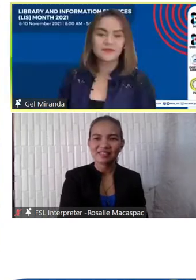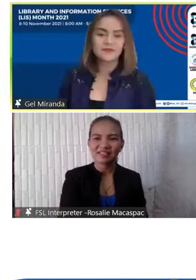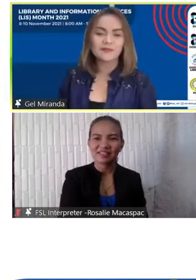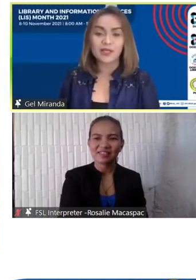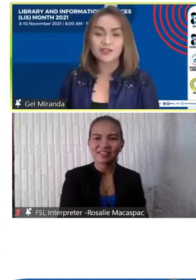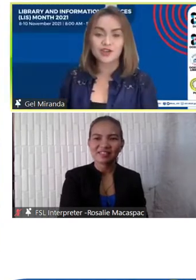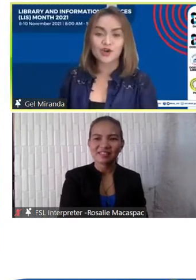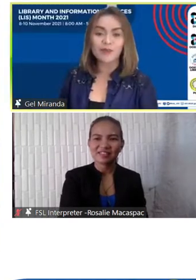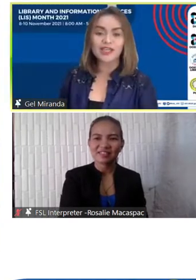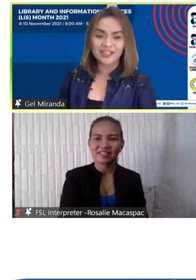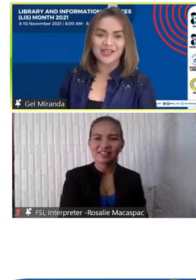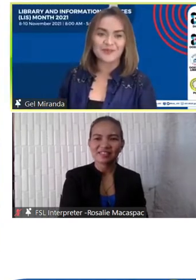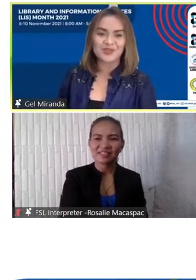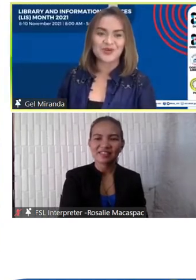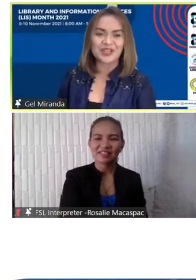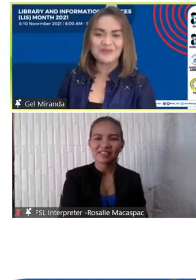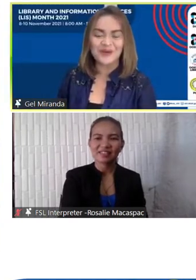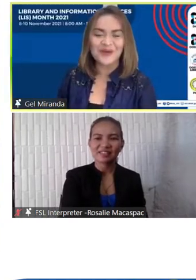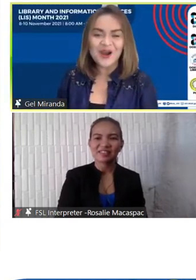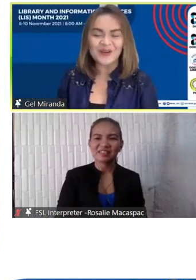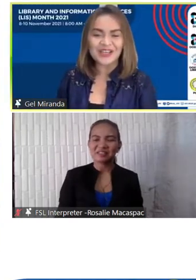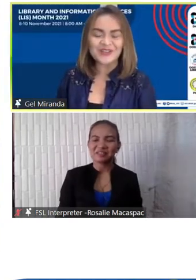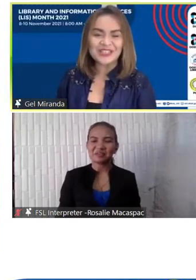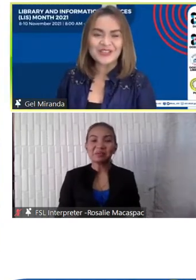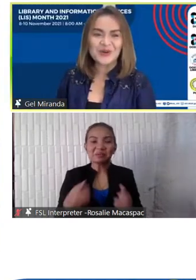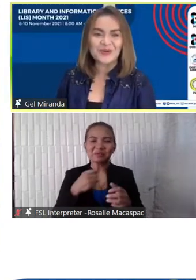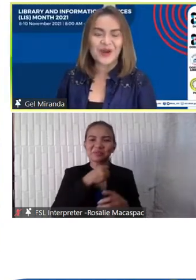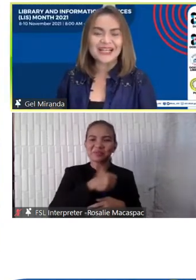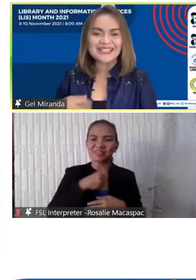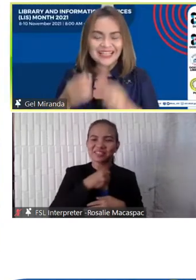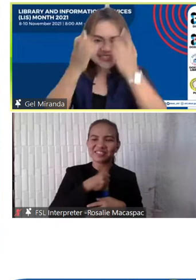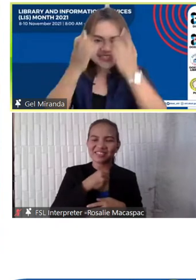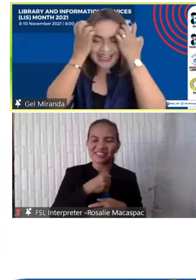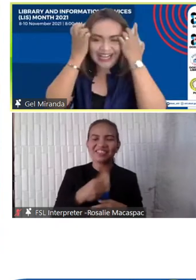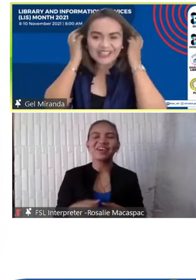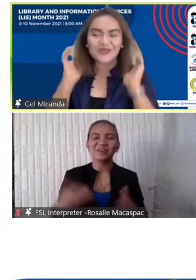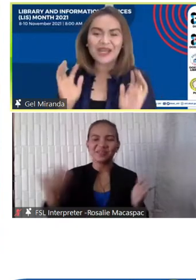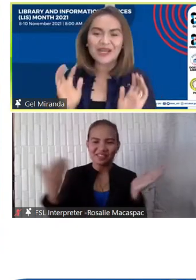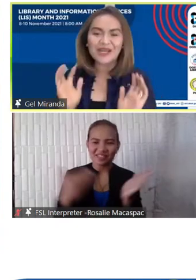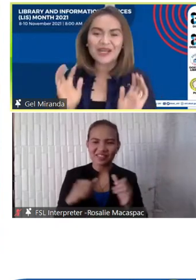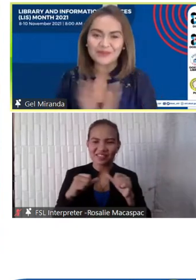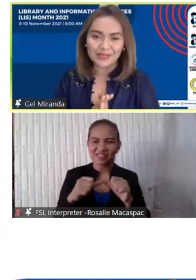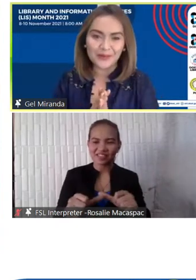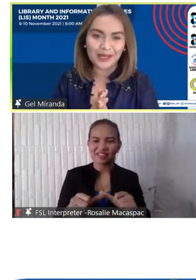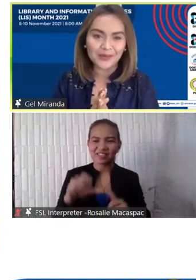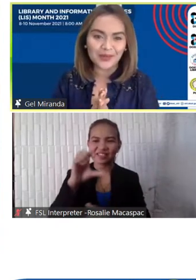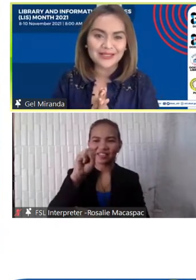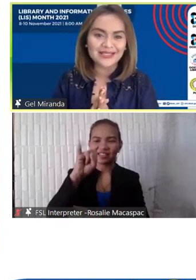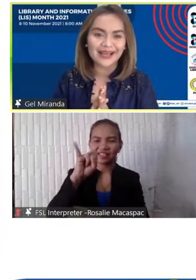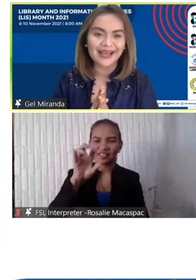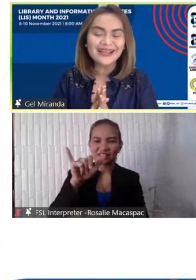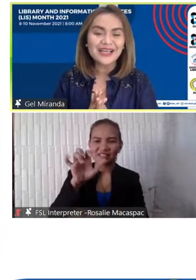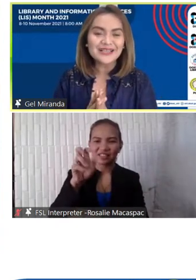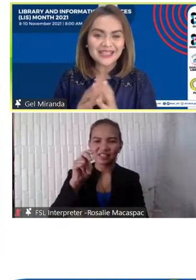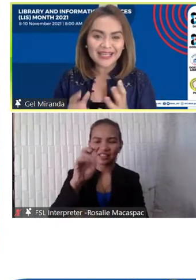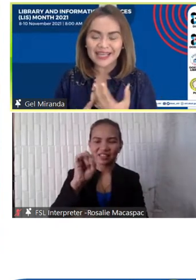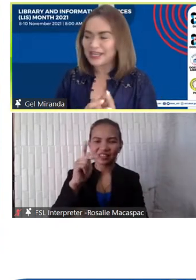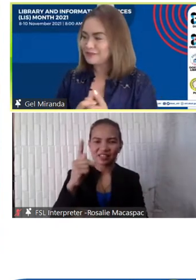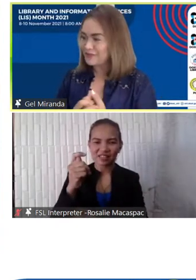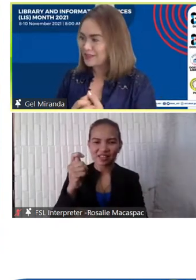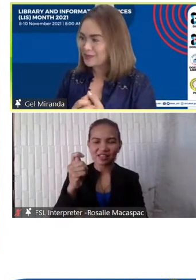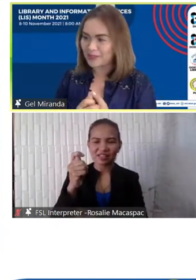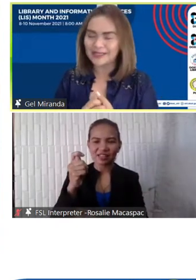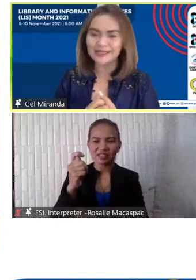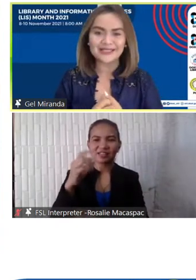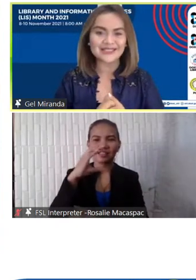Ayan, medyo maingay po. Sorry po. Okay, continue ko po. Ang CNCCAD, tumayari po tayo ngayon sa